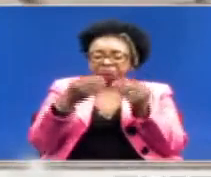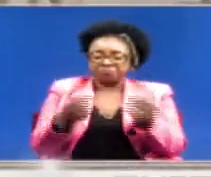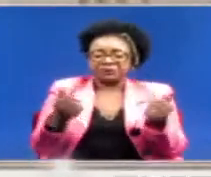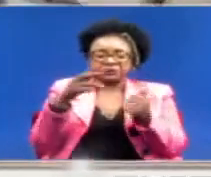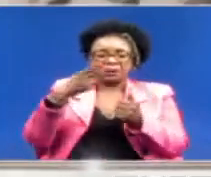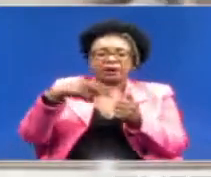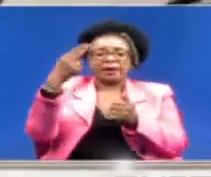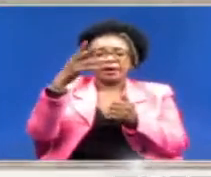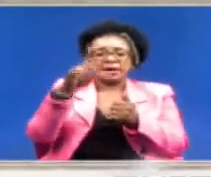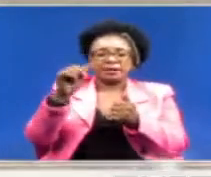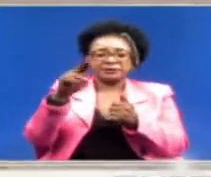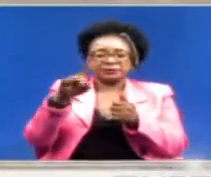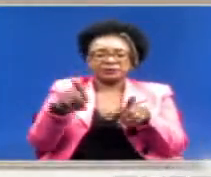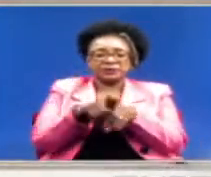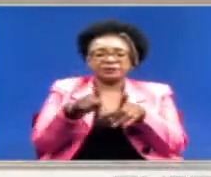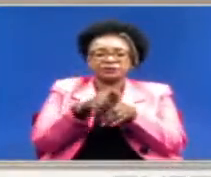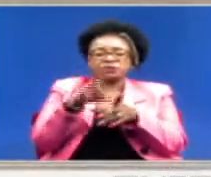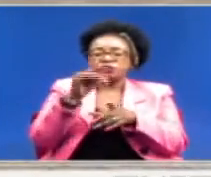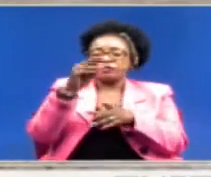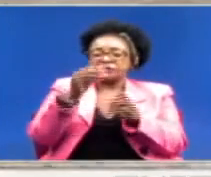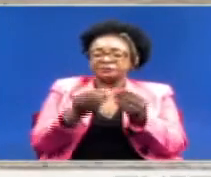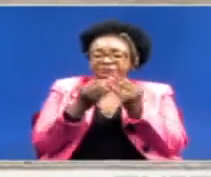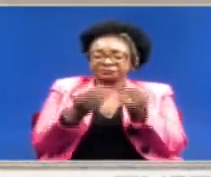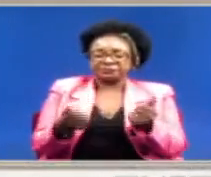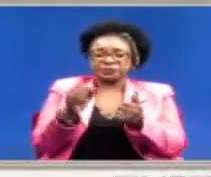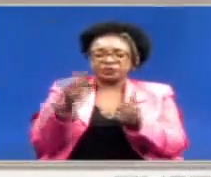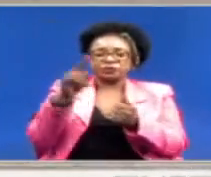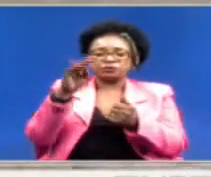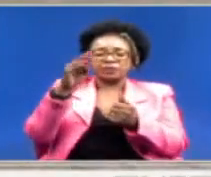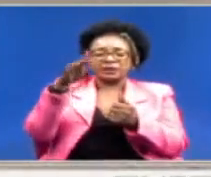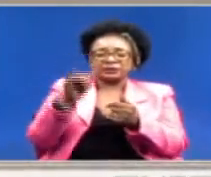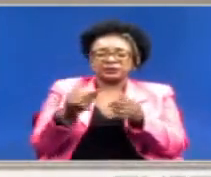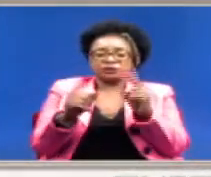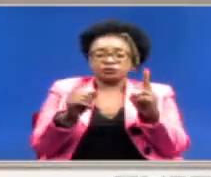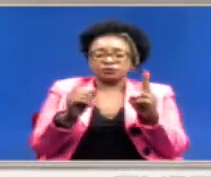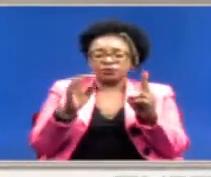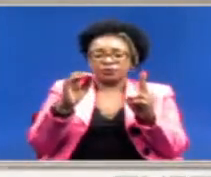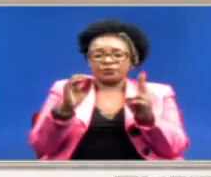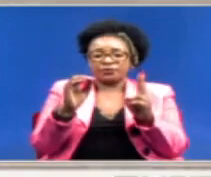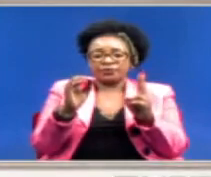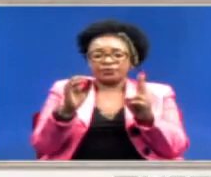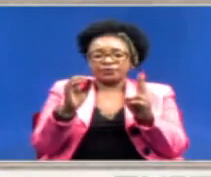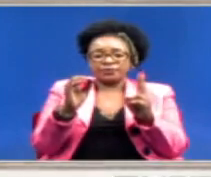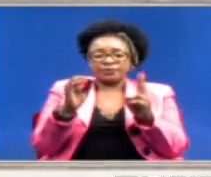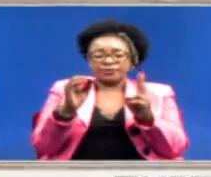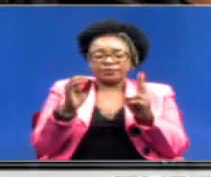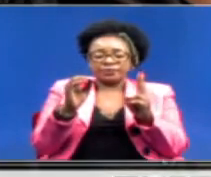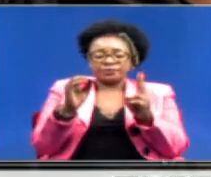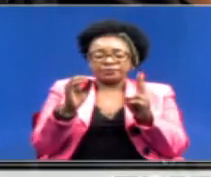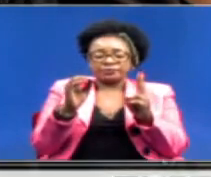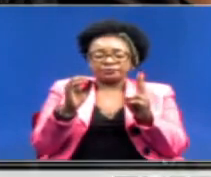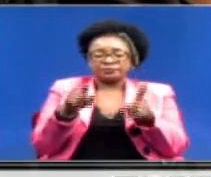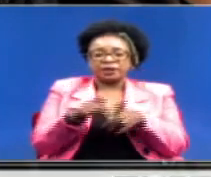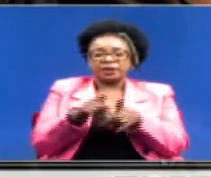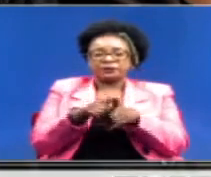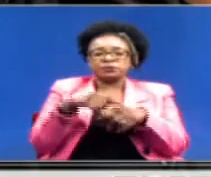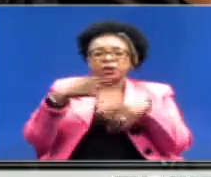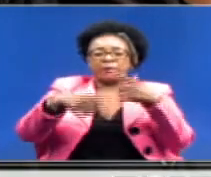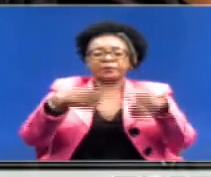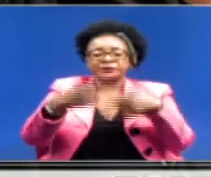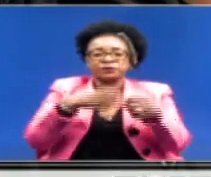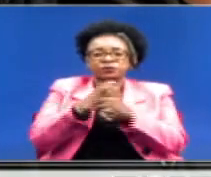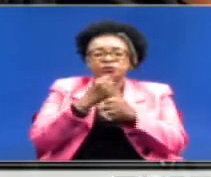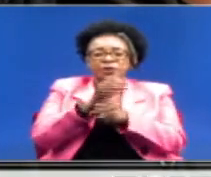sufuri huku Juve ikibwaga Subati magoli mawili kwa nunge. Tukizingatia ama tukiendelea kufanya hii mambo